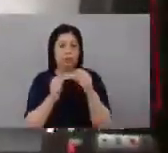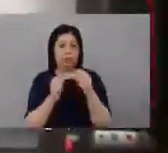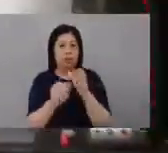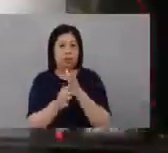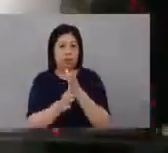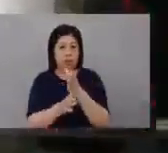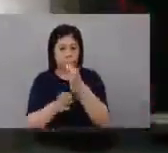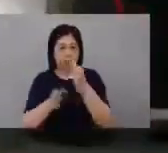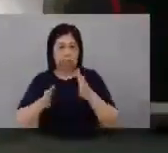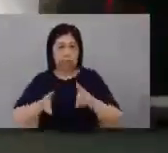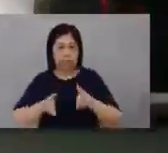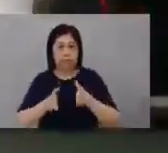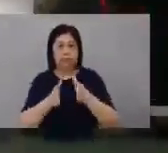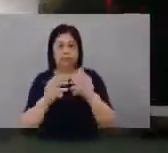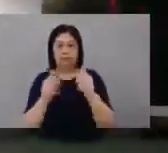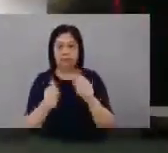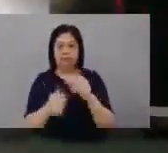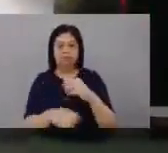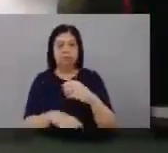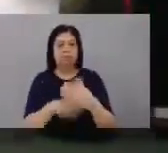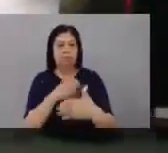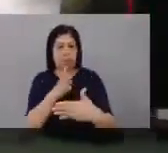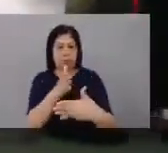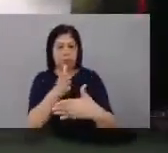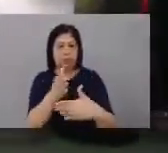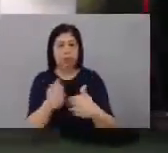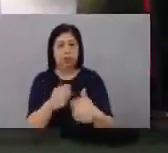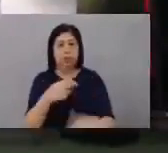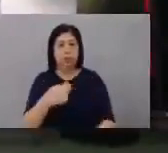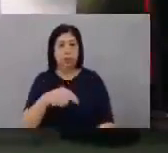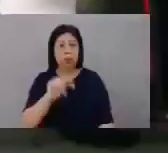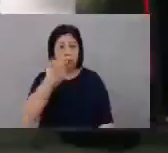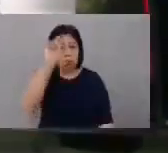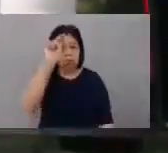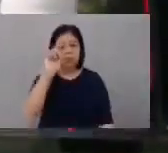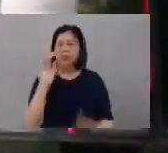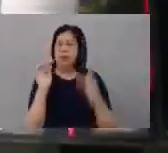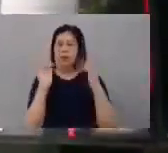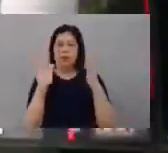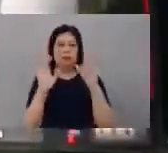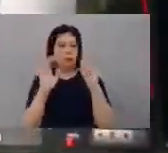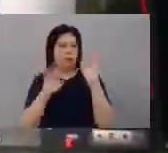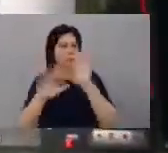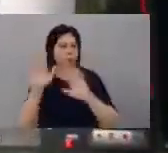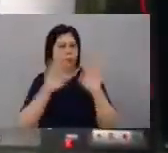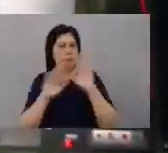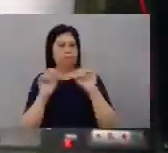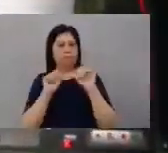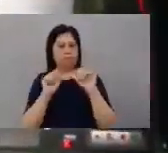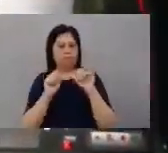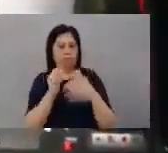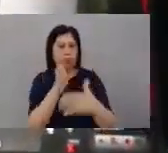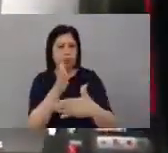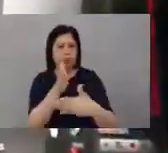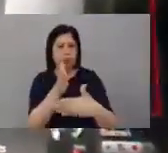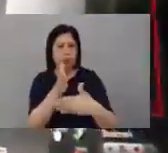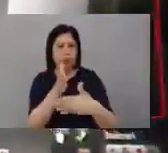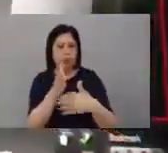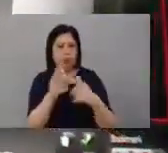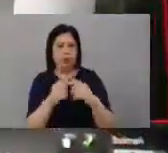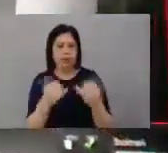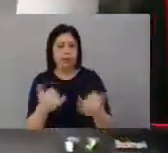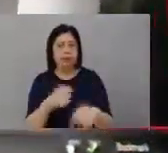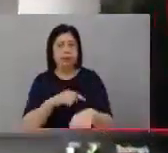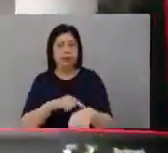makapal, no, actually at pili konti pero may makapal na volume ng mga sasakyan pero tuloy-tuloy naman yung daloy ng trapiko maging dito sa mga padiretso